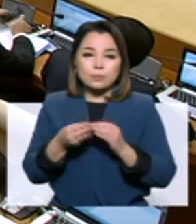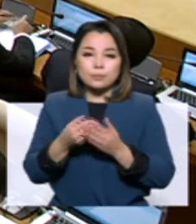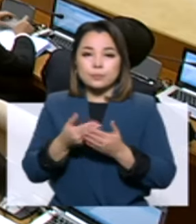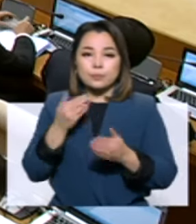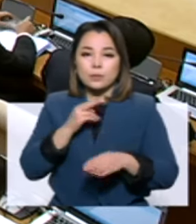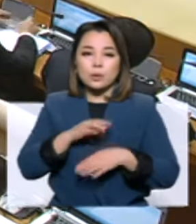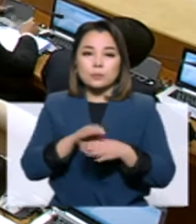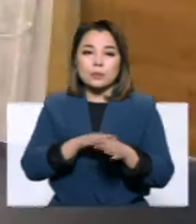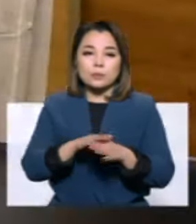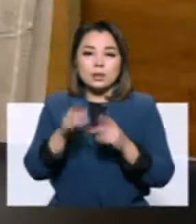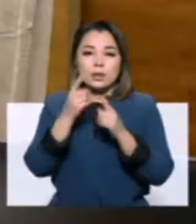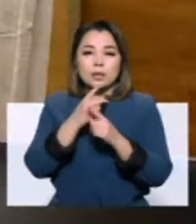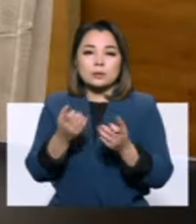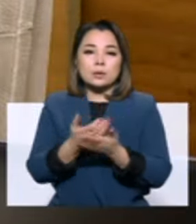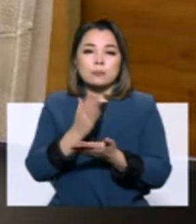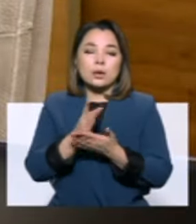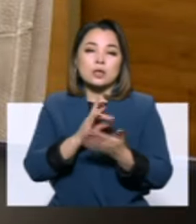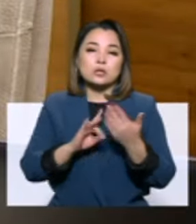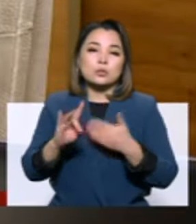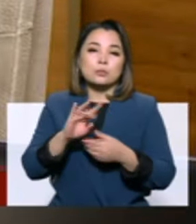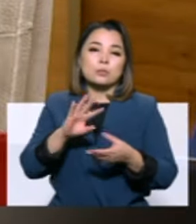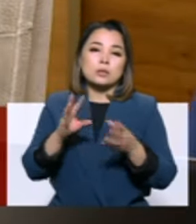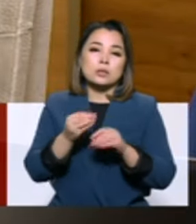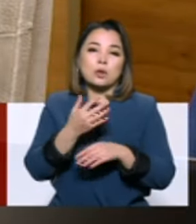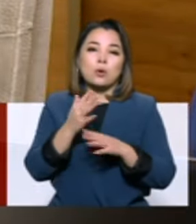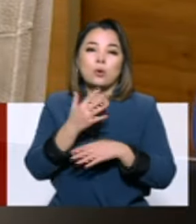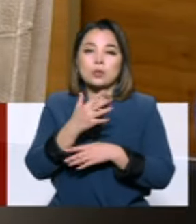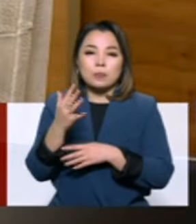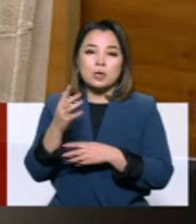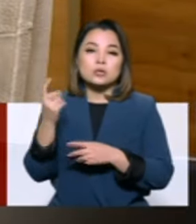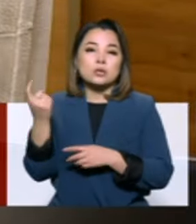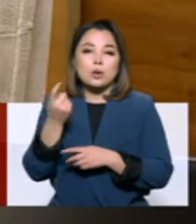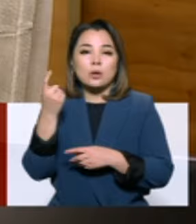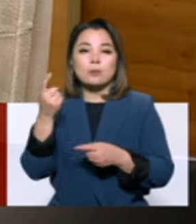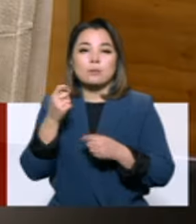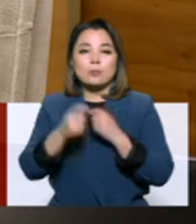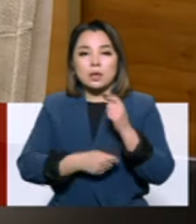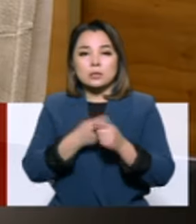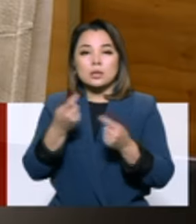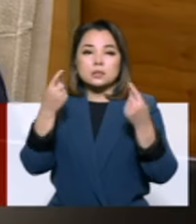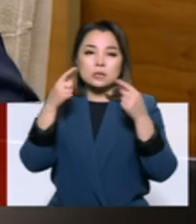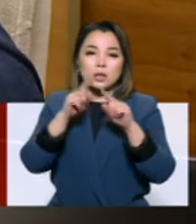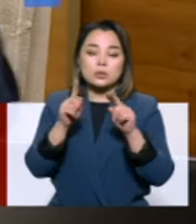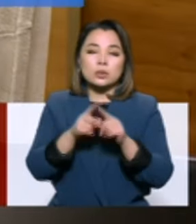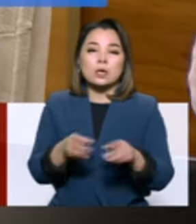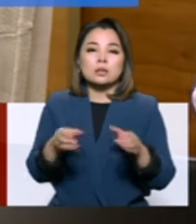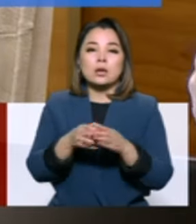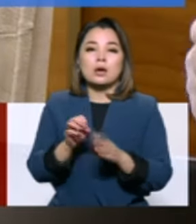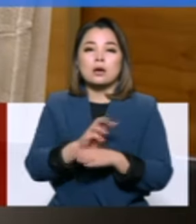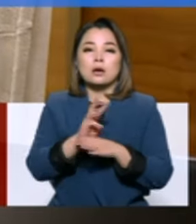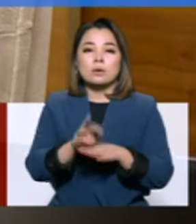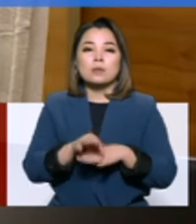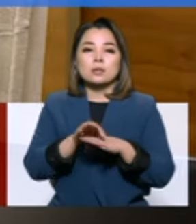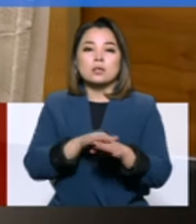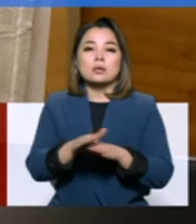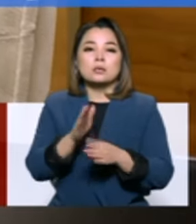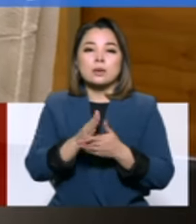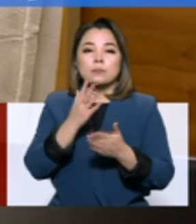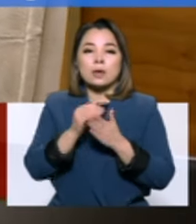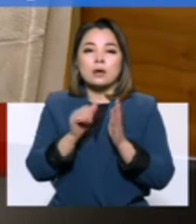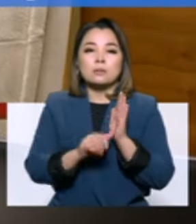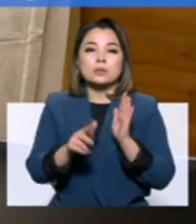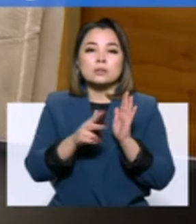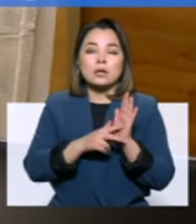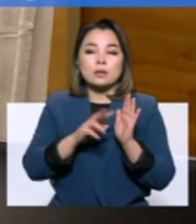алуға болатынын айтады. Республиканың барлық орман шаруашылықтарын материал техникалық жағынан қамтамасыз ету үшін бар болған 68 миллиард теңге қажет